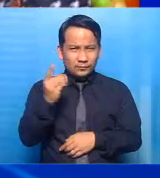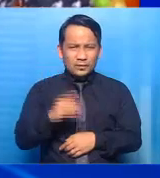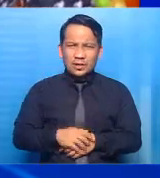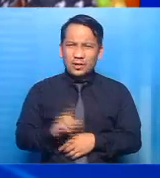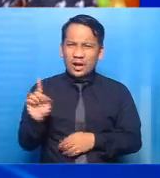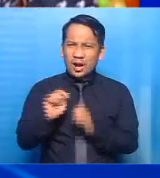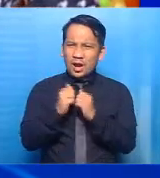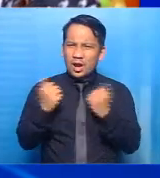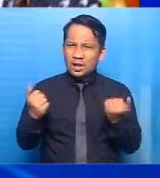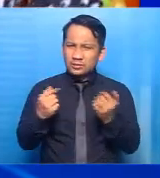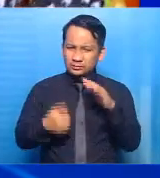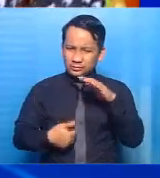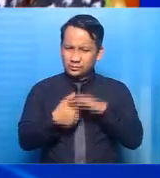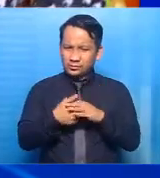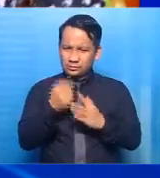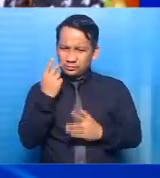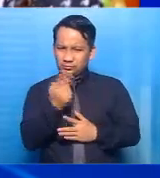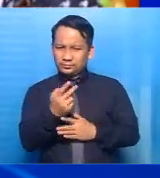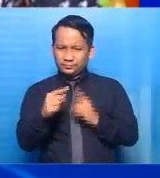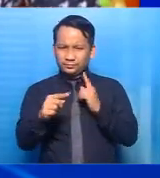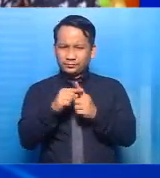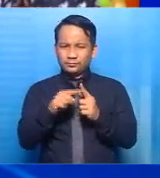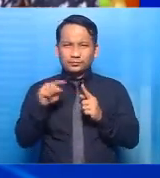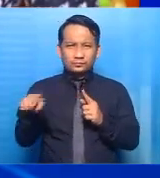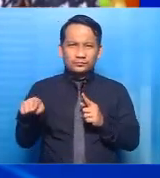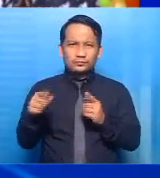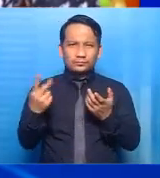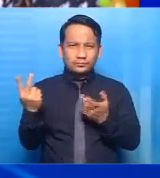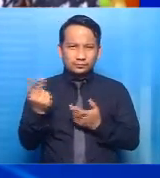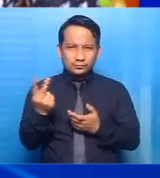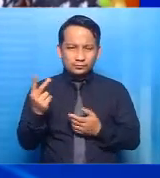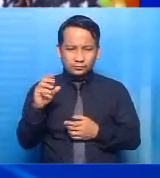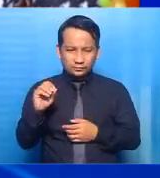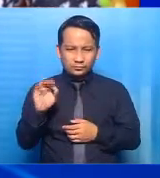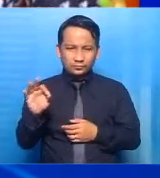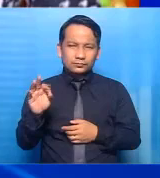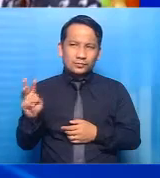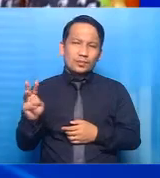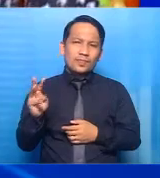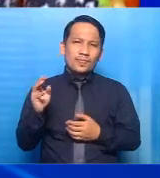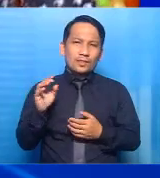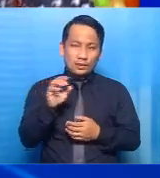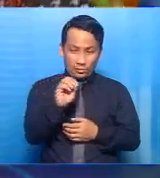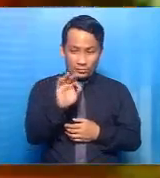Jenny, paano na-discovery na positibo sa COVID-19 ang dalawang OFW?